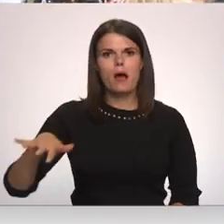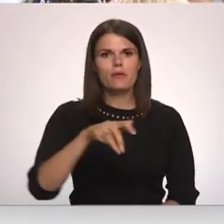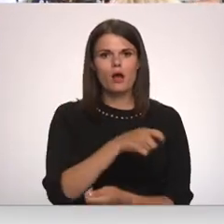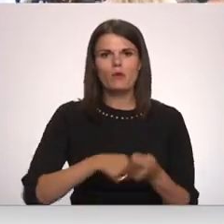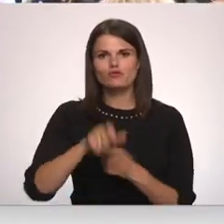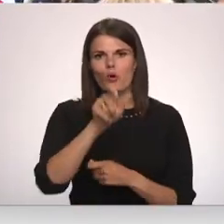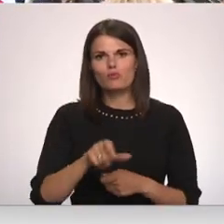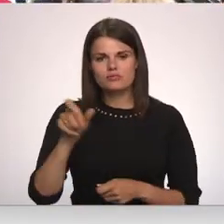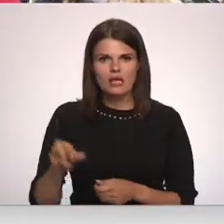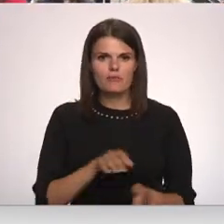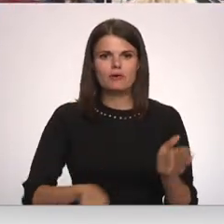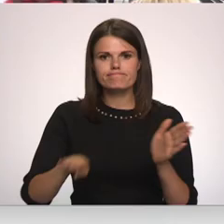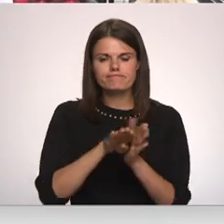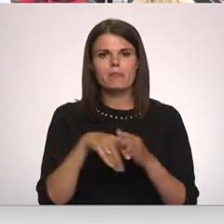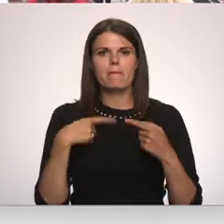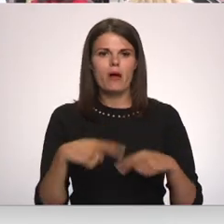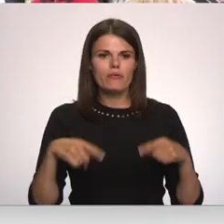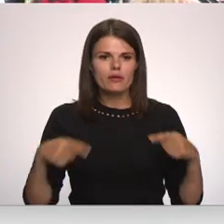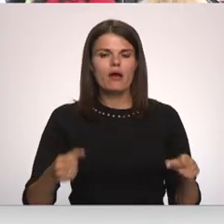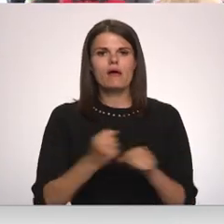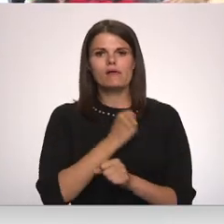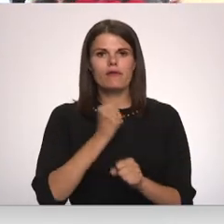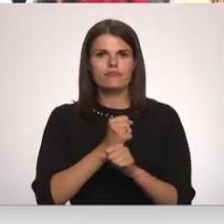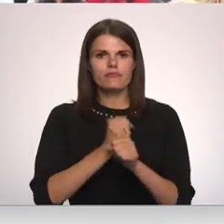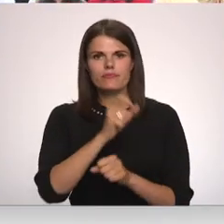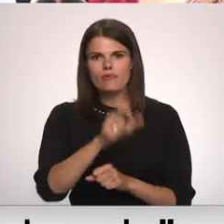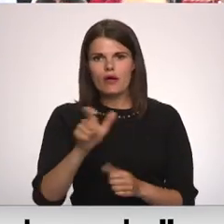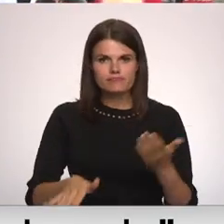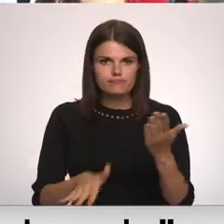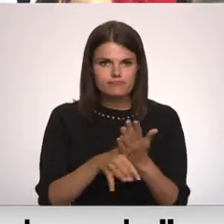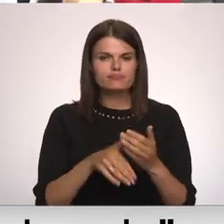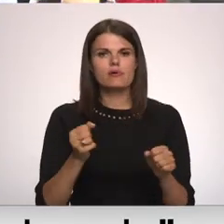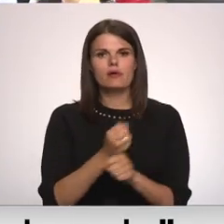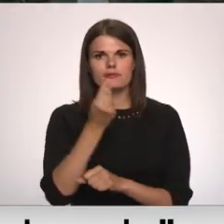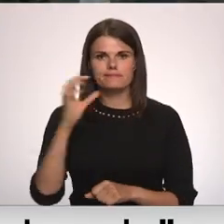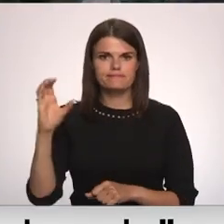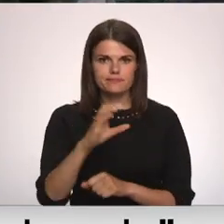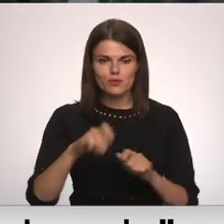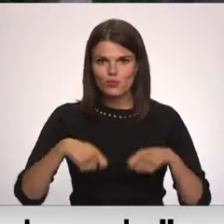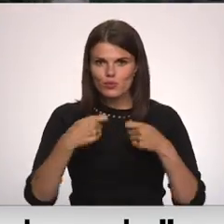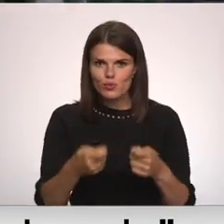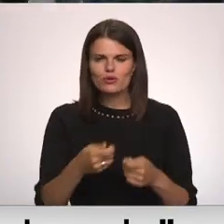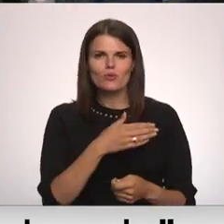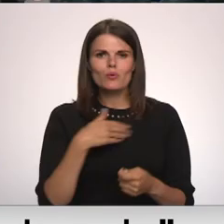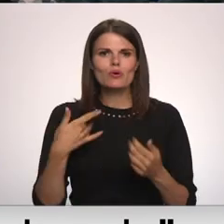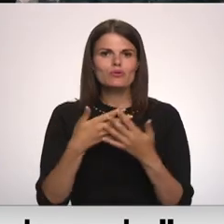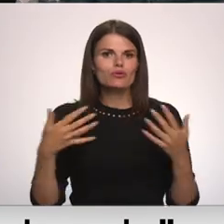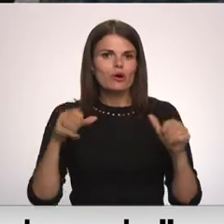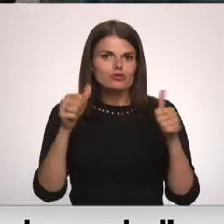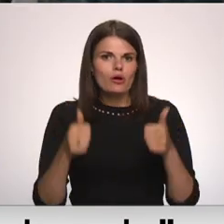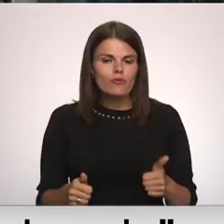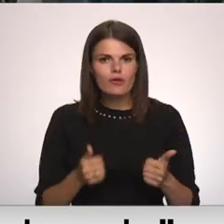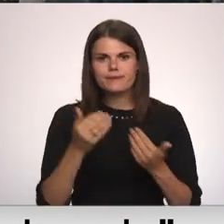piedalījās gan ar materiāliem, gan ar darba spēku, gan arī finansiāli, ļoti dažāda veida, kā nu